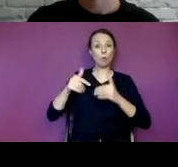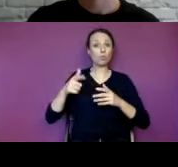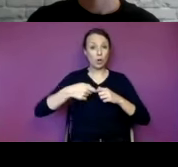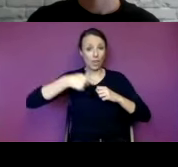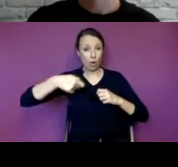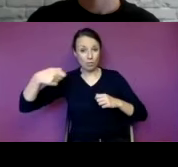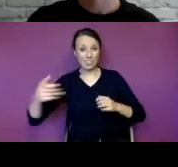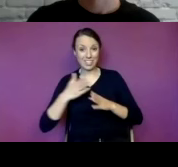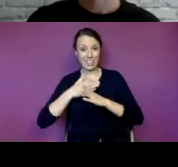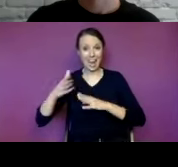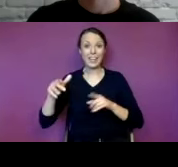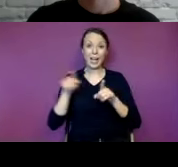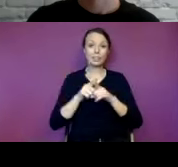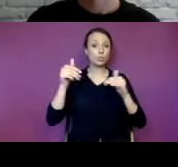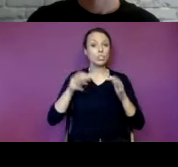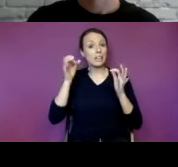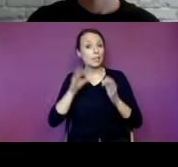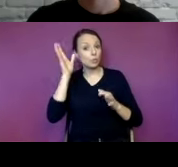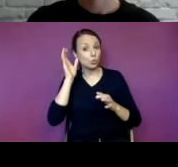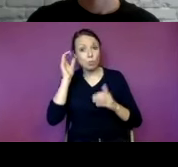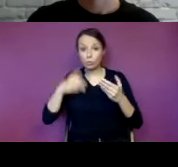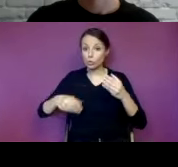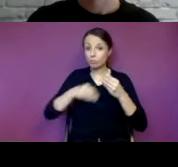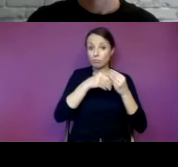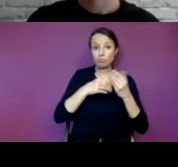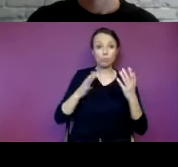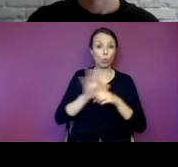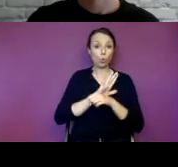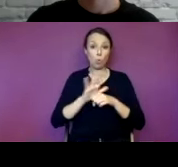podjęcie tych wątków, które gdzieś tam powstały, czyli tej pozytywnej roli